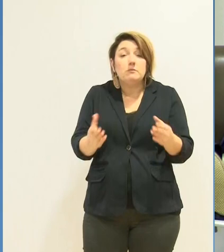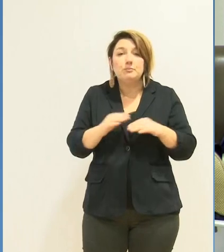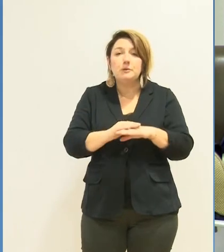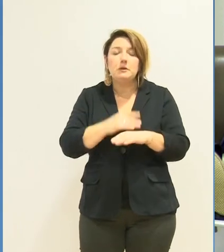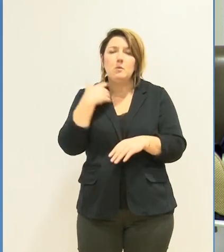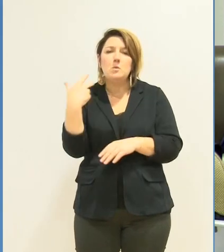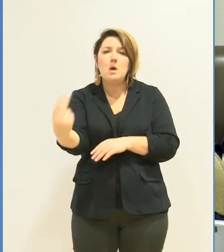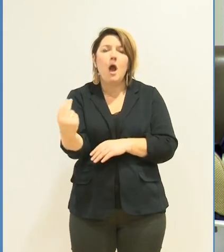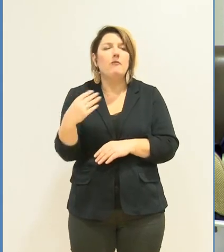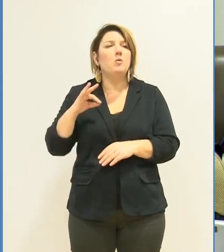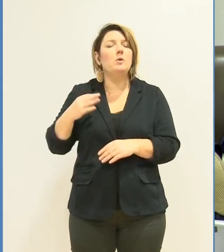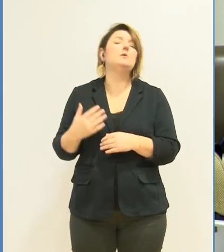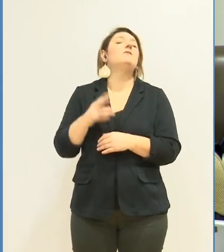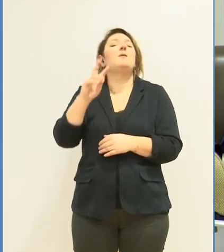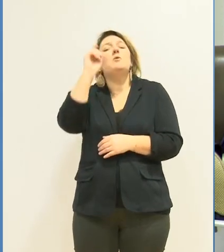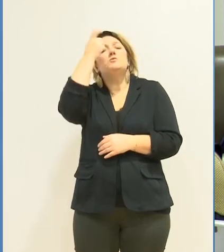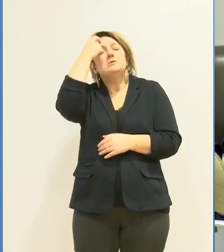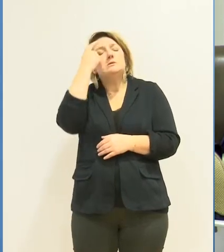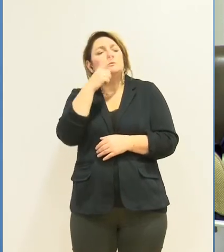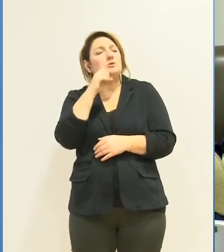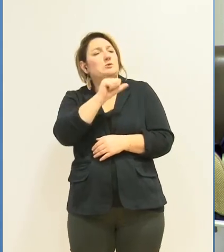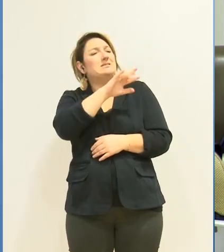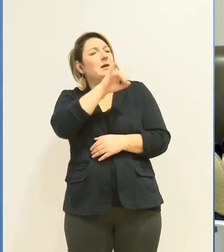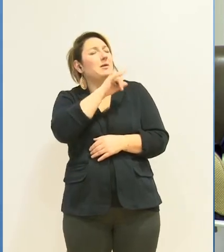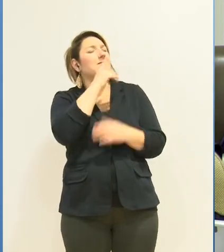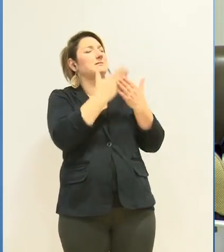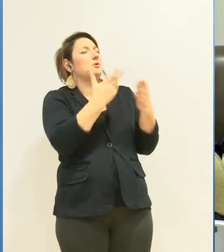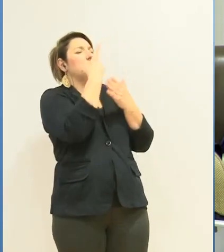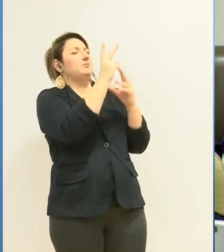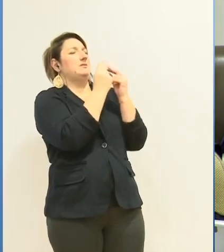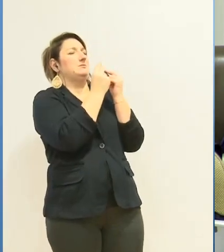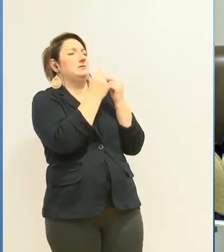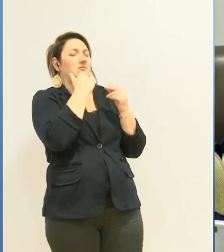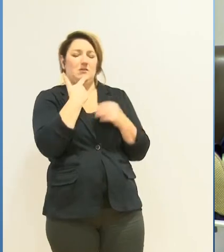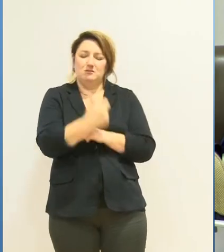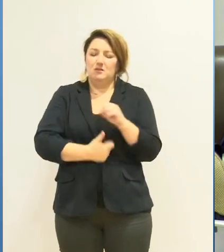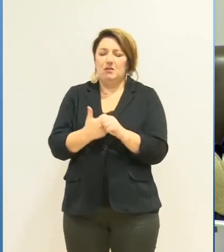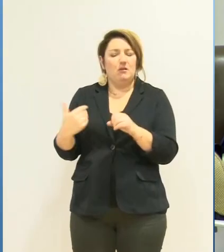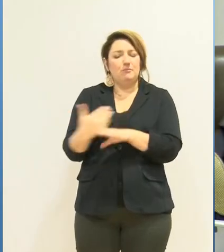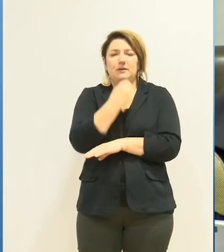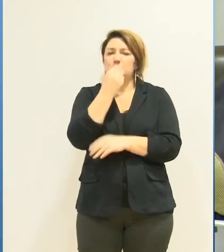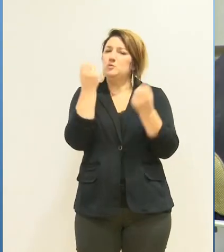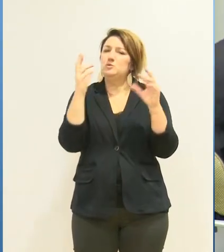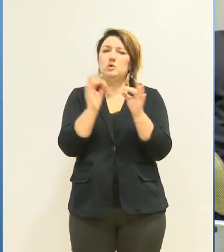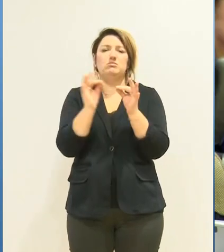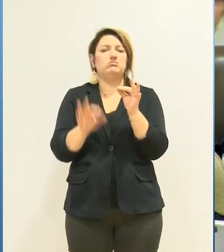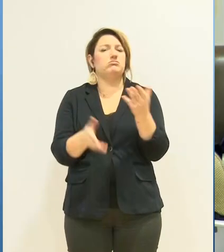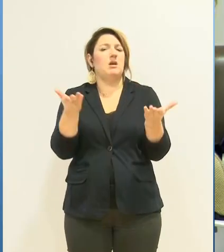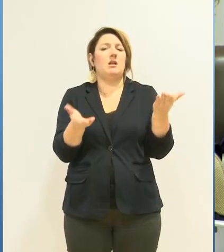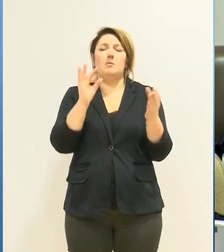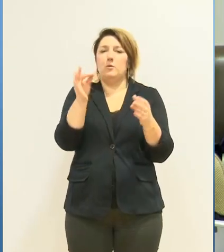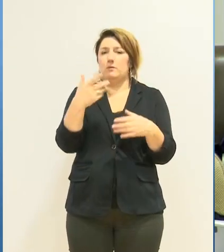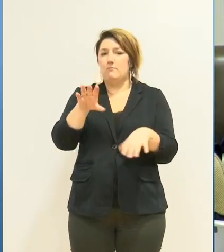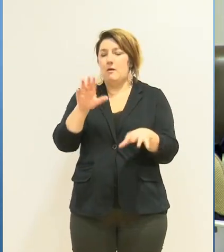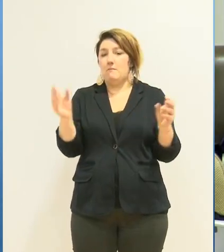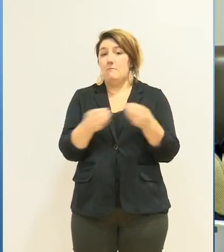effectivement j'ai conscience monsieur sabri que si ça se passe exactement comme vous l'avez dit ça va encore passer cette année mais malheureusement il y lieu à genoux noirs s'accumulent